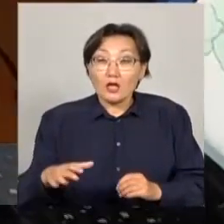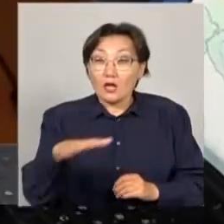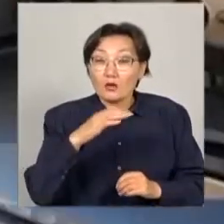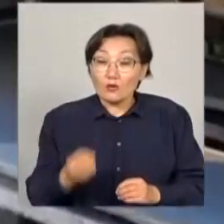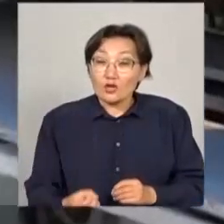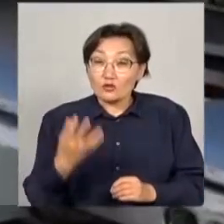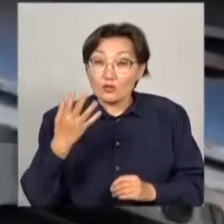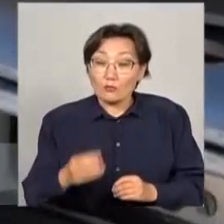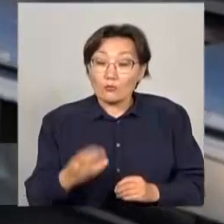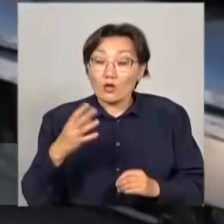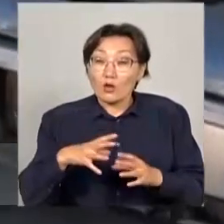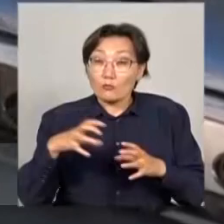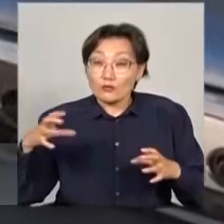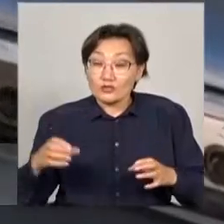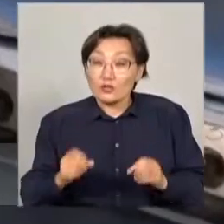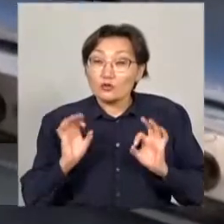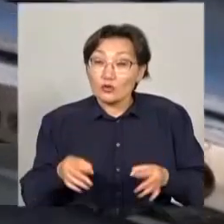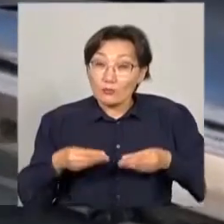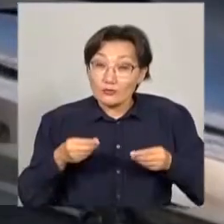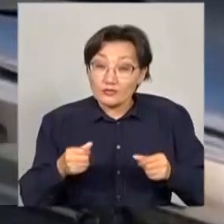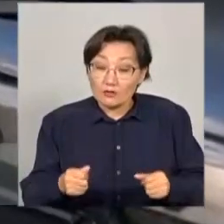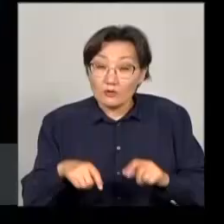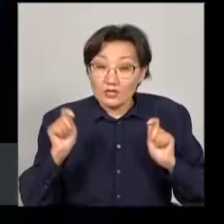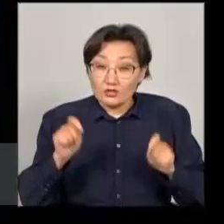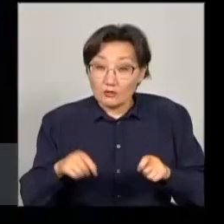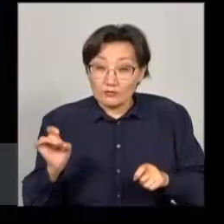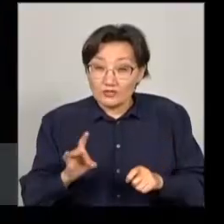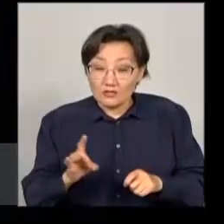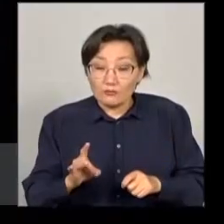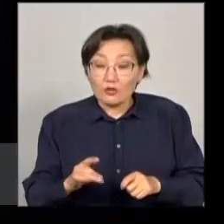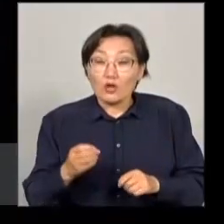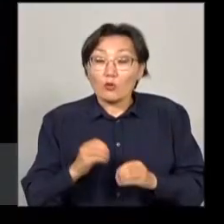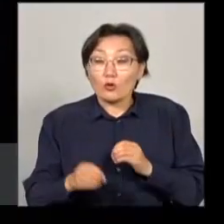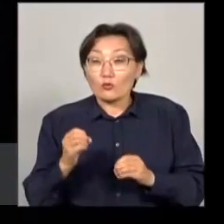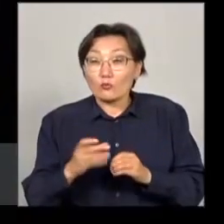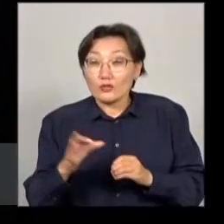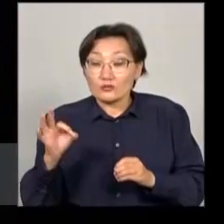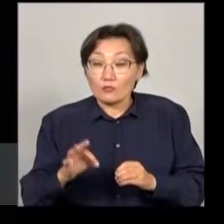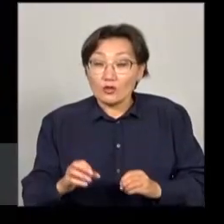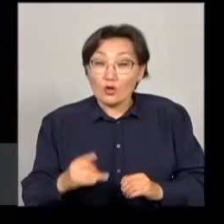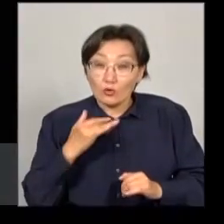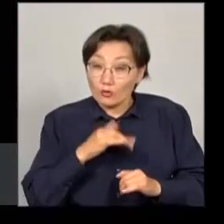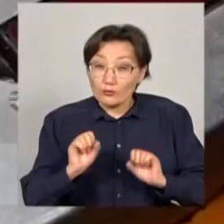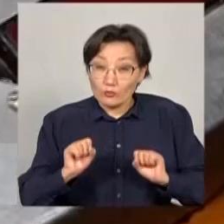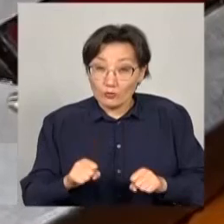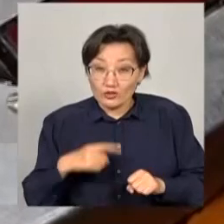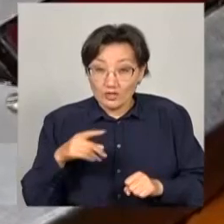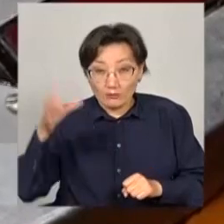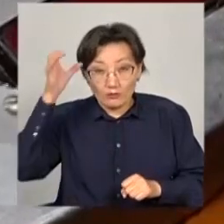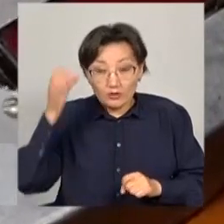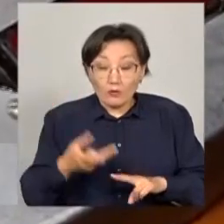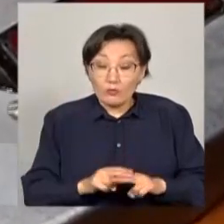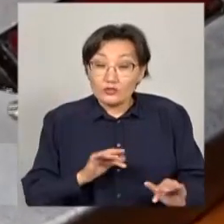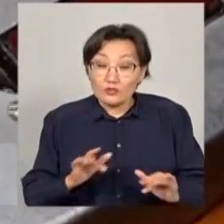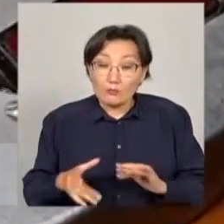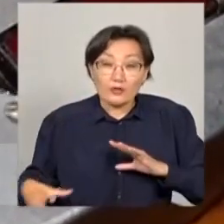шөгеді. Бұлттарға дұрыс әсер еткен күннің өзінде жауын шашын мөлшерін әрі кетсе 10-15%-ға көбейтуге болады деді ғалым. Бірақ бұл